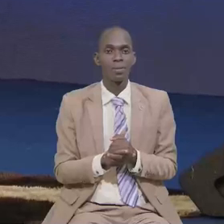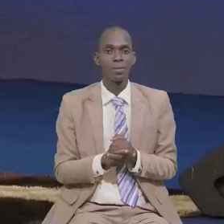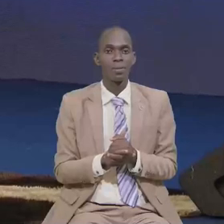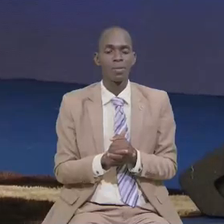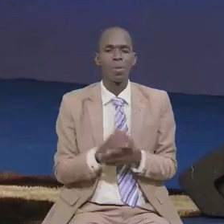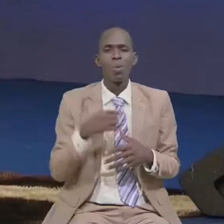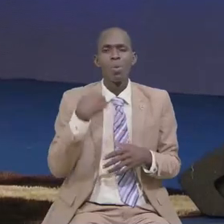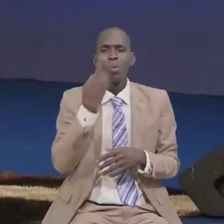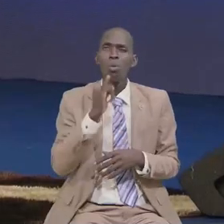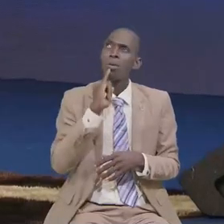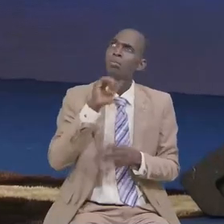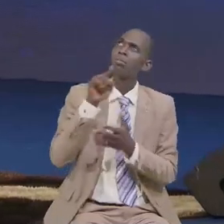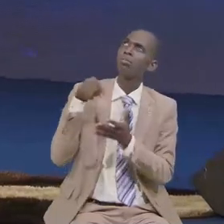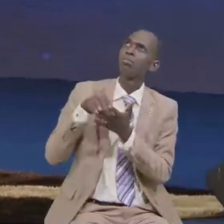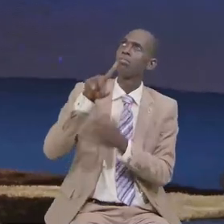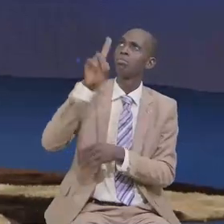est celui-ci?